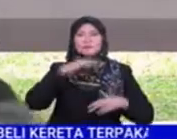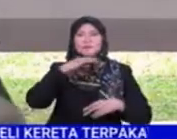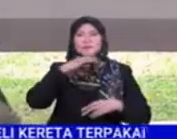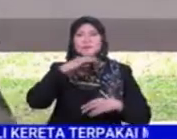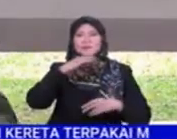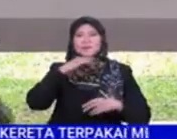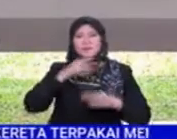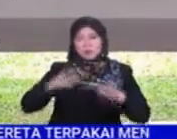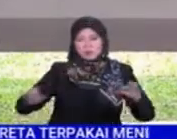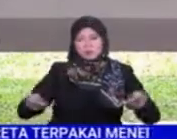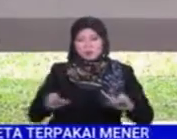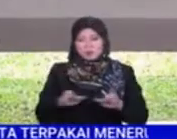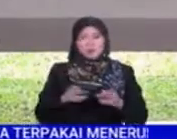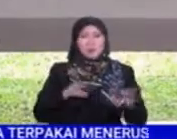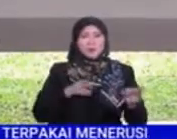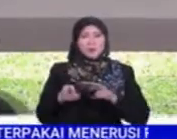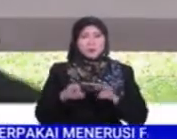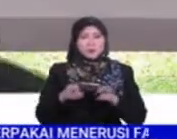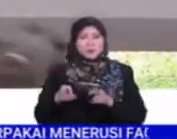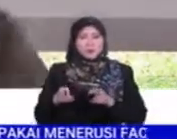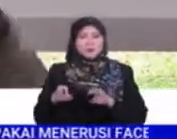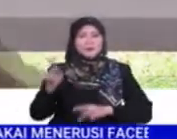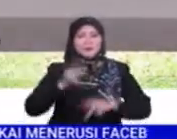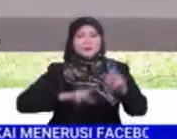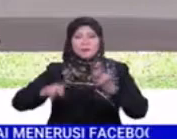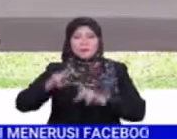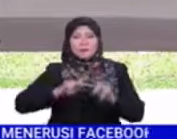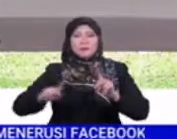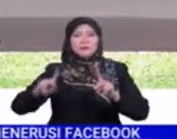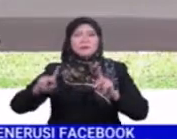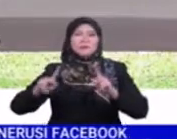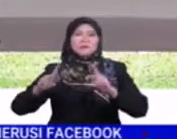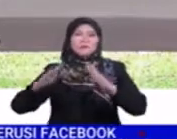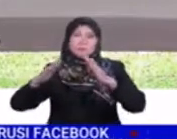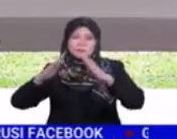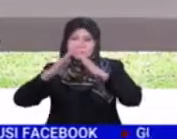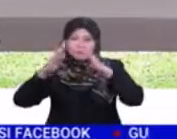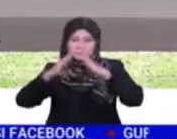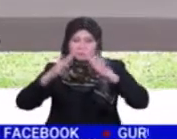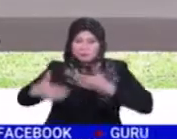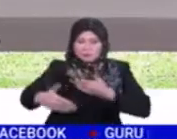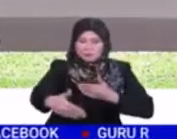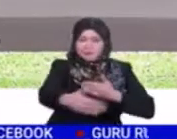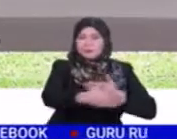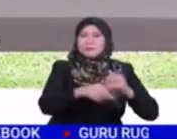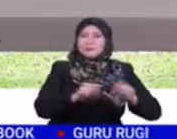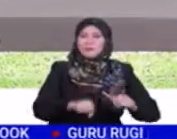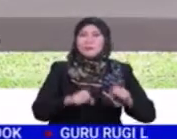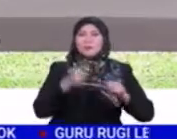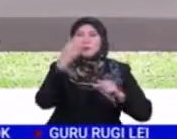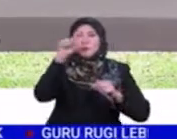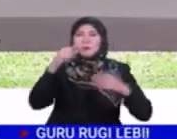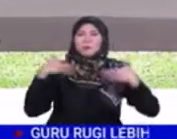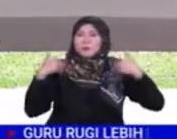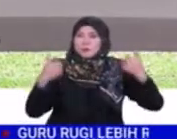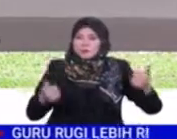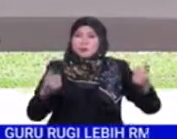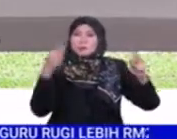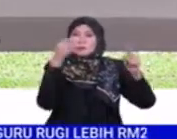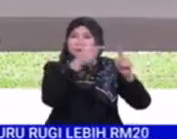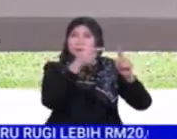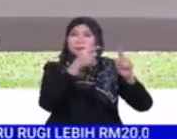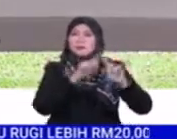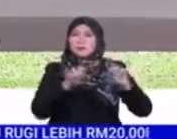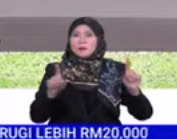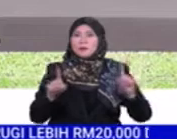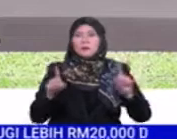kawasan berkenaan diuruskan oleh penduduk di kawasan berkenaan. Kerana bukan saja untuk kesihatan mereka, tapi seperti yang